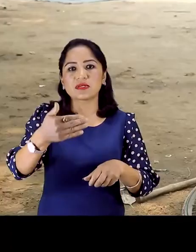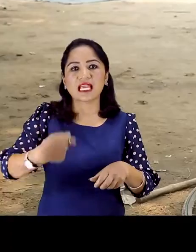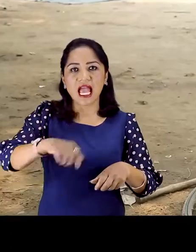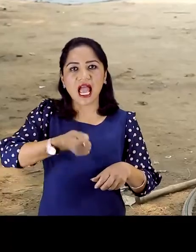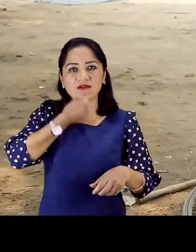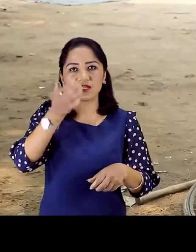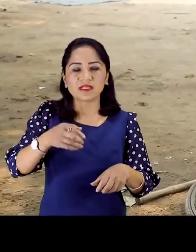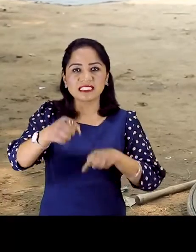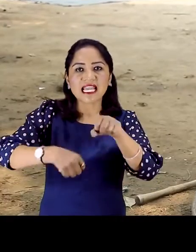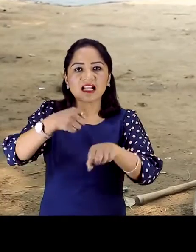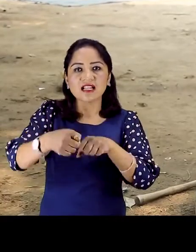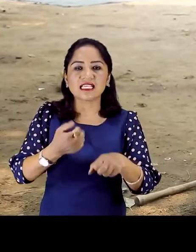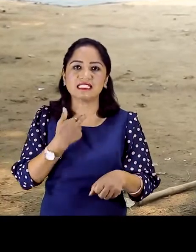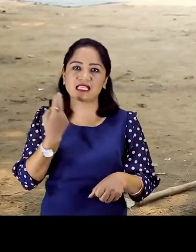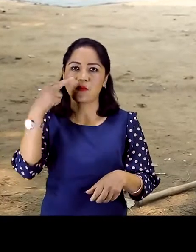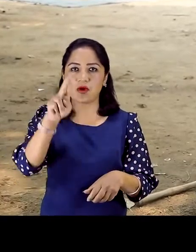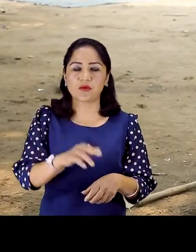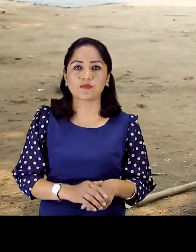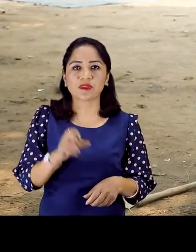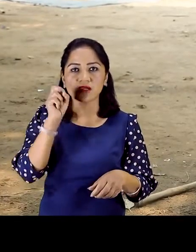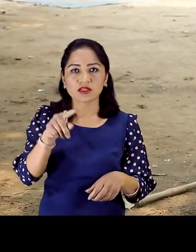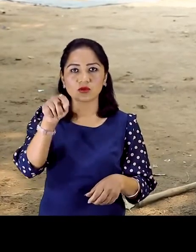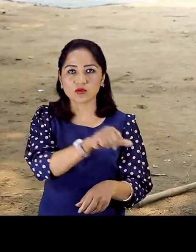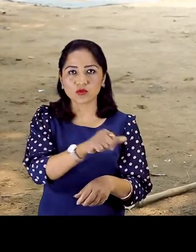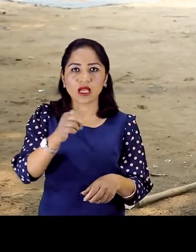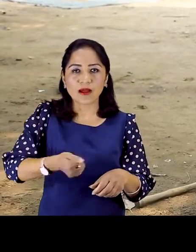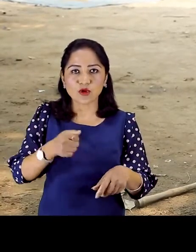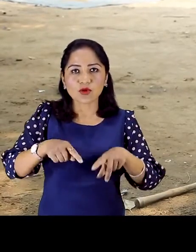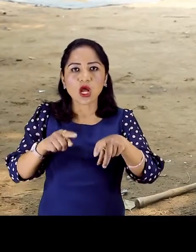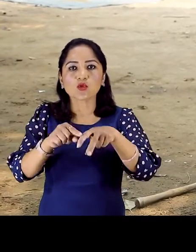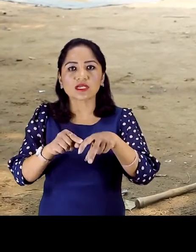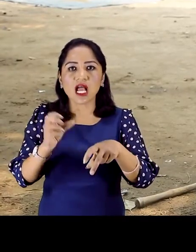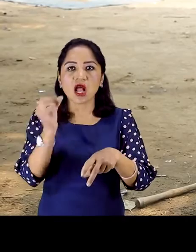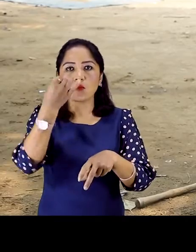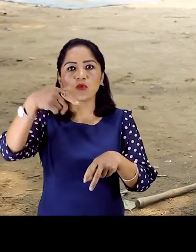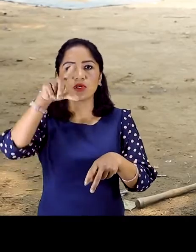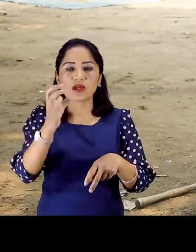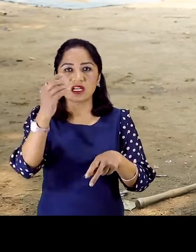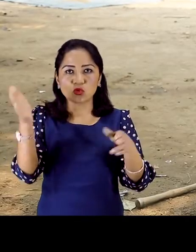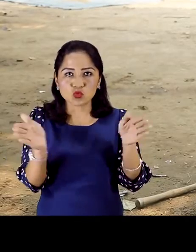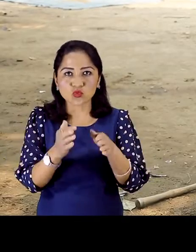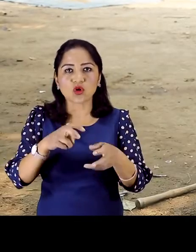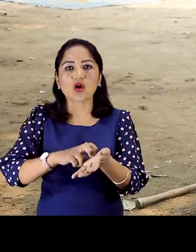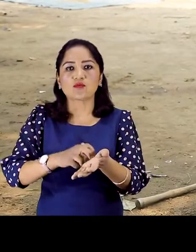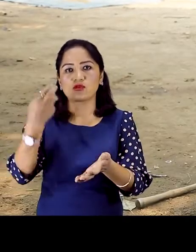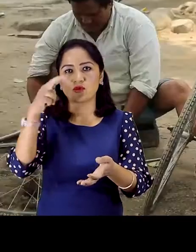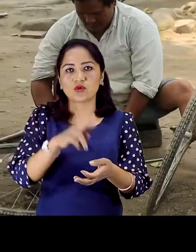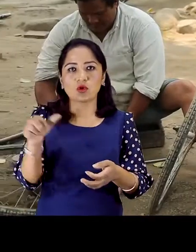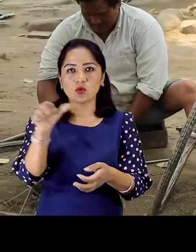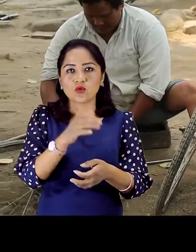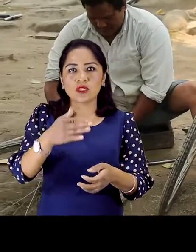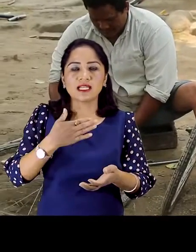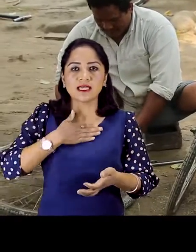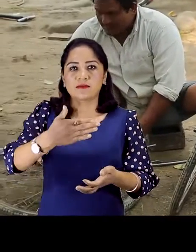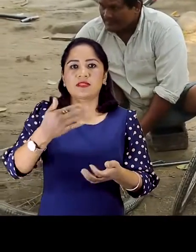पची आपुलाई पनी साइकल चडने रहर लाग्य। तर उनको एवटा खुट्टा पोलियो का कारण छोटो तथा कम जोड़ थियो।